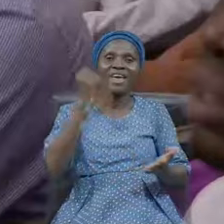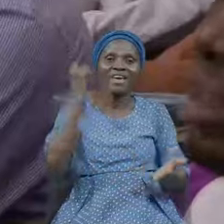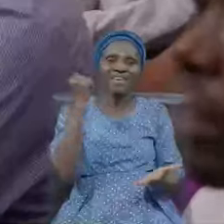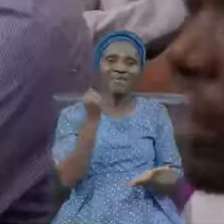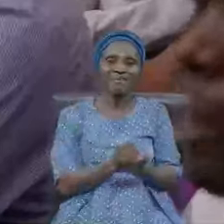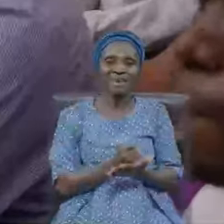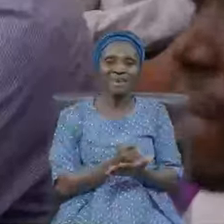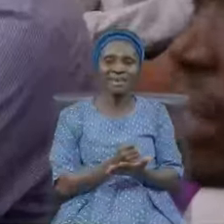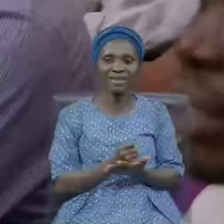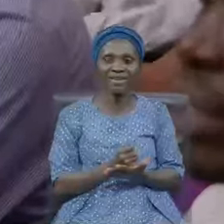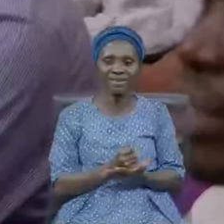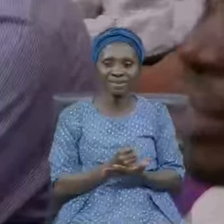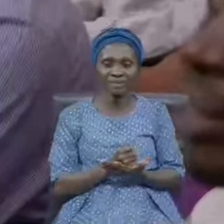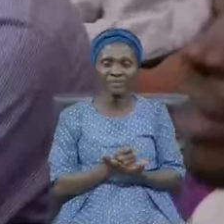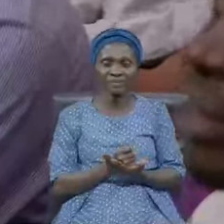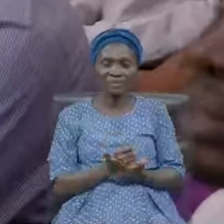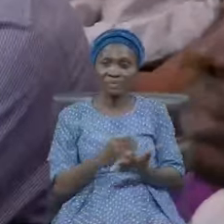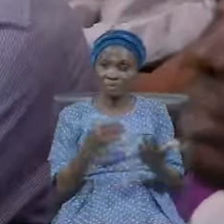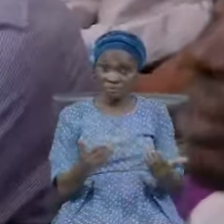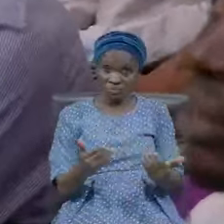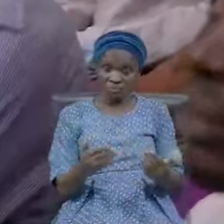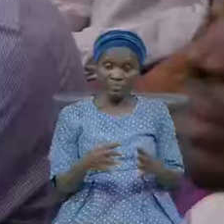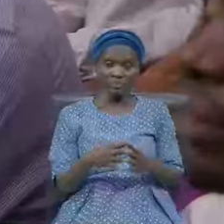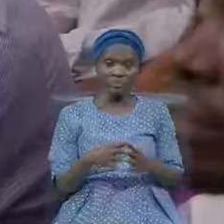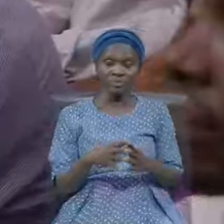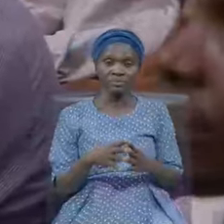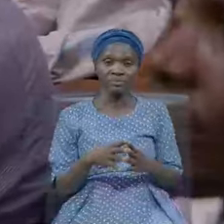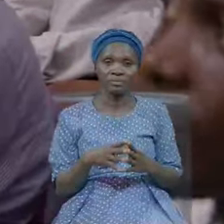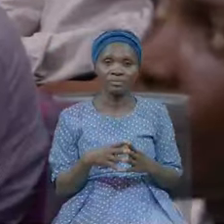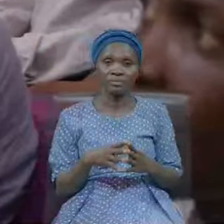Amen. Maintenant,